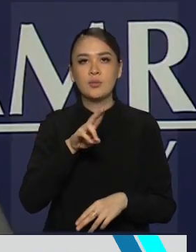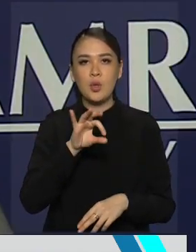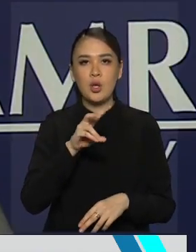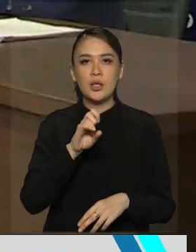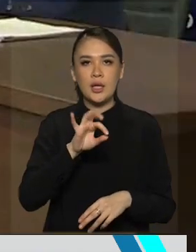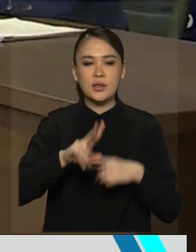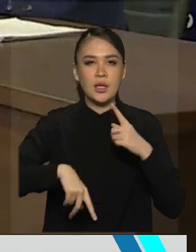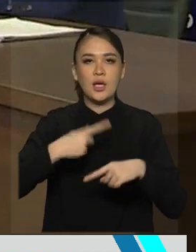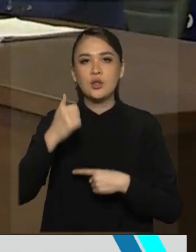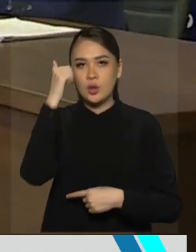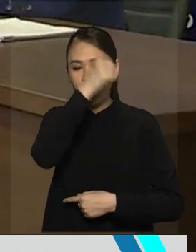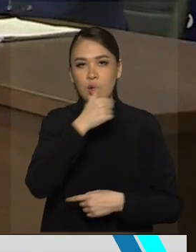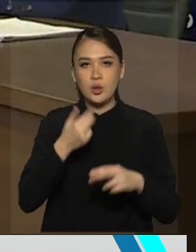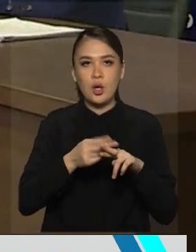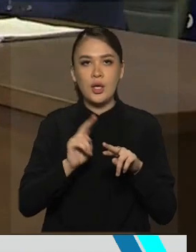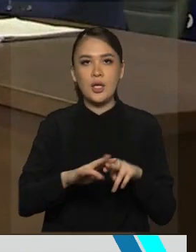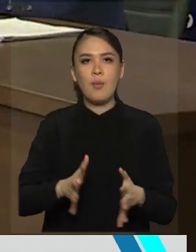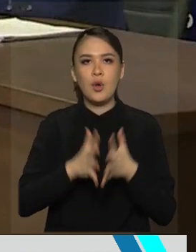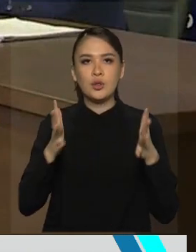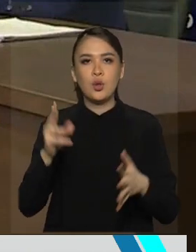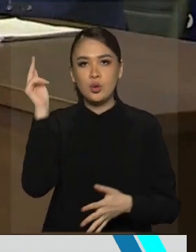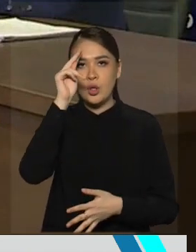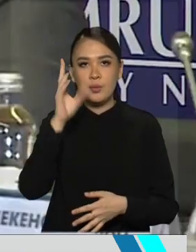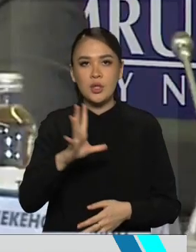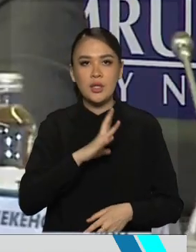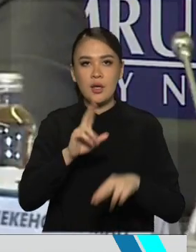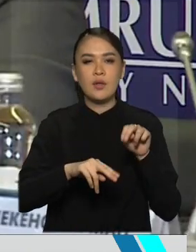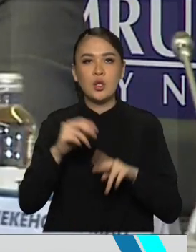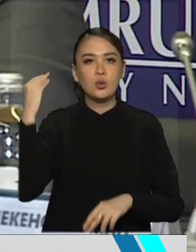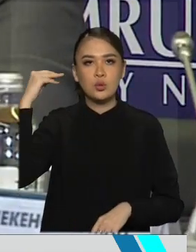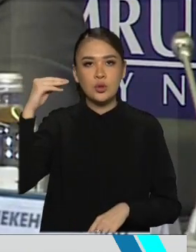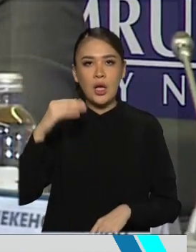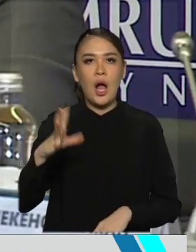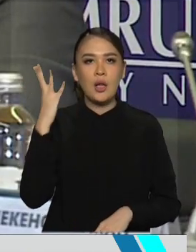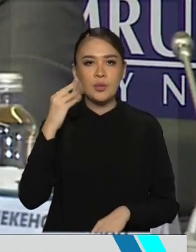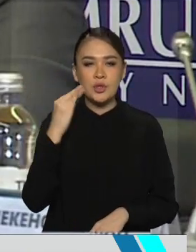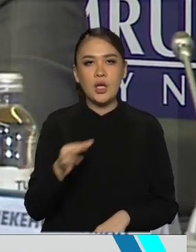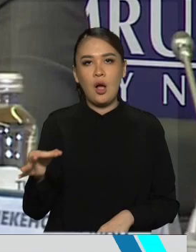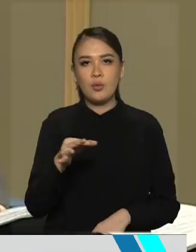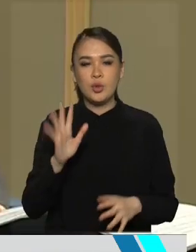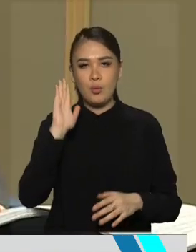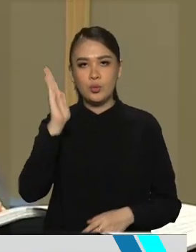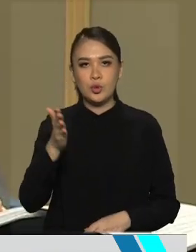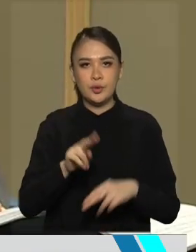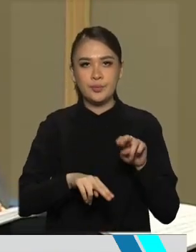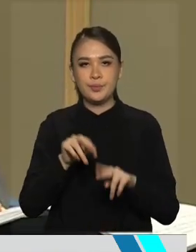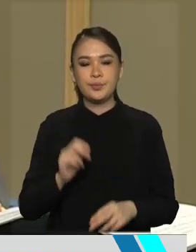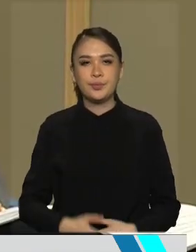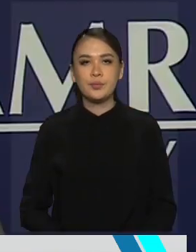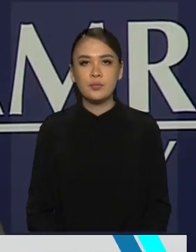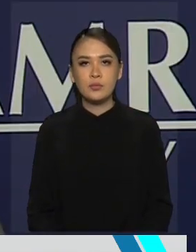уже в следующем году. Больше всего учебных заведений построят в Туркестанской и Алматинской областях.